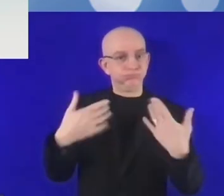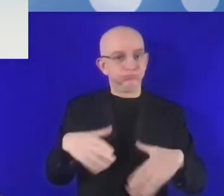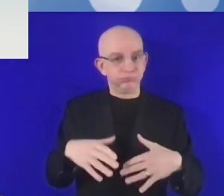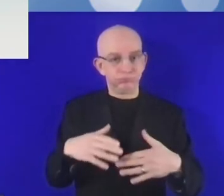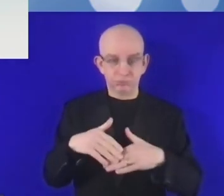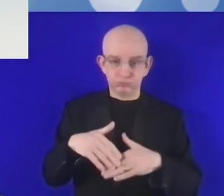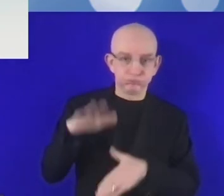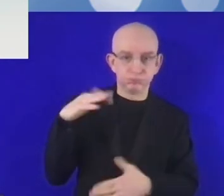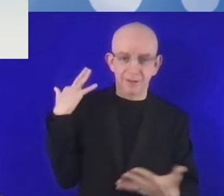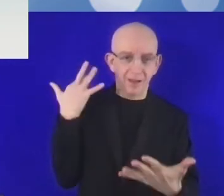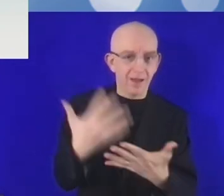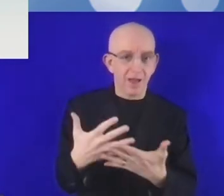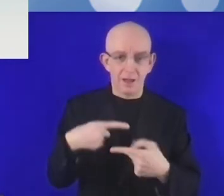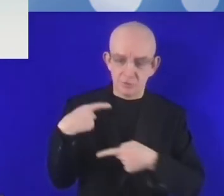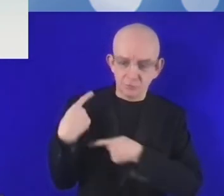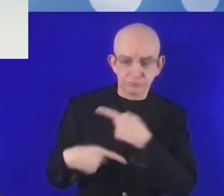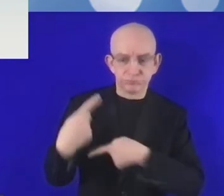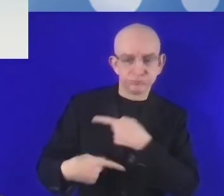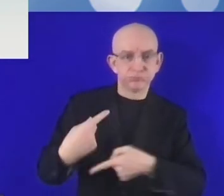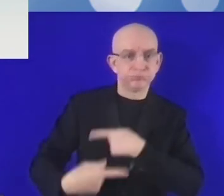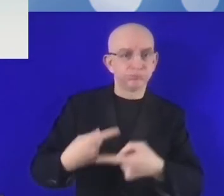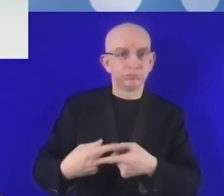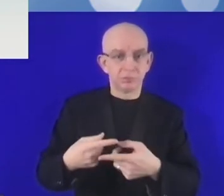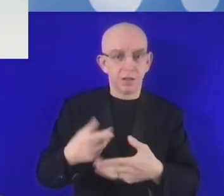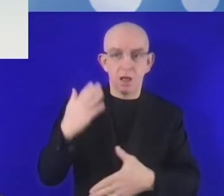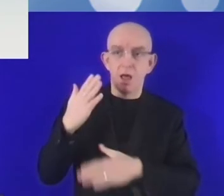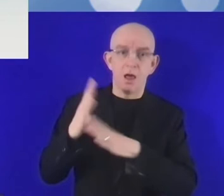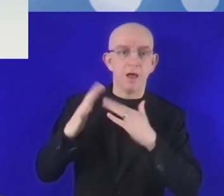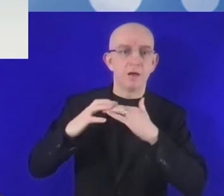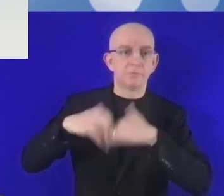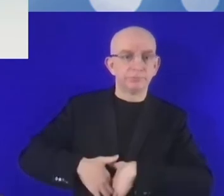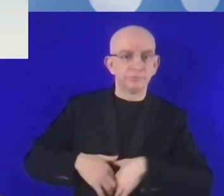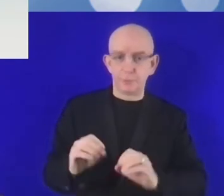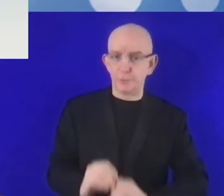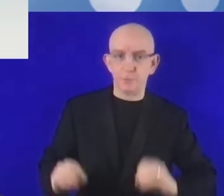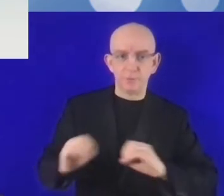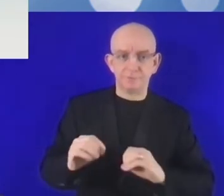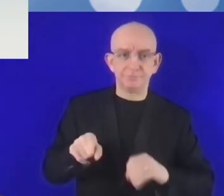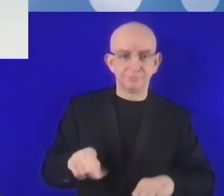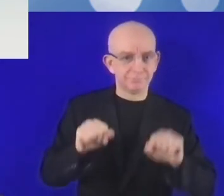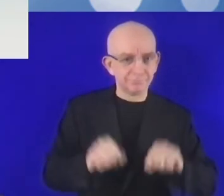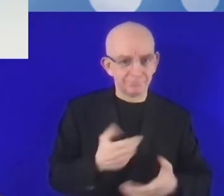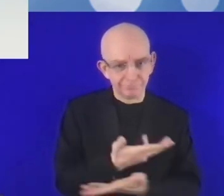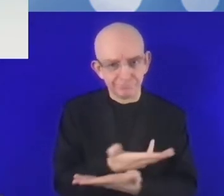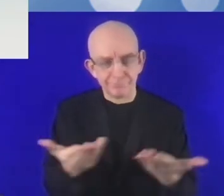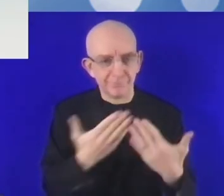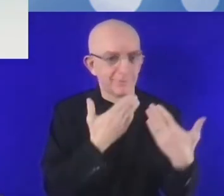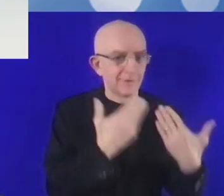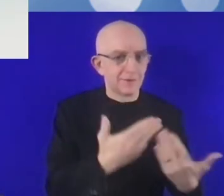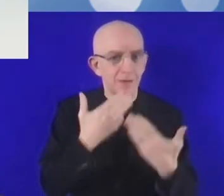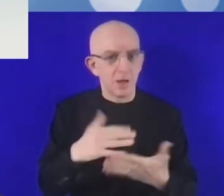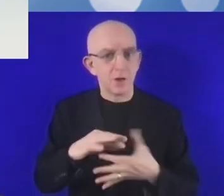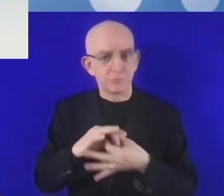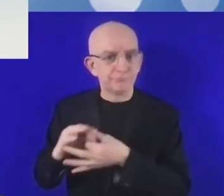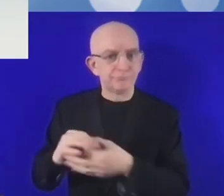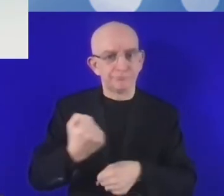aujourd'hui. Internet est devenu l'outil numéro un et il est important qu'Internet fonctionne, il est important d'avoir